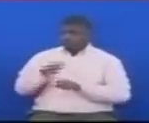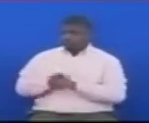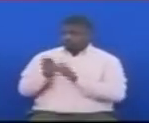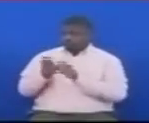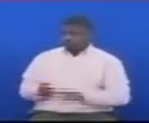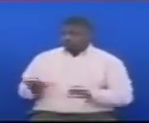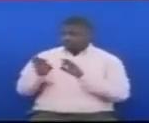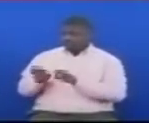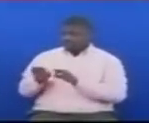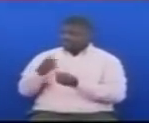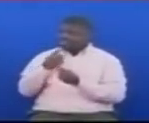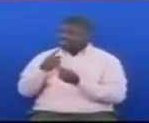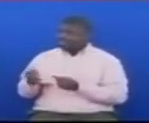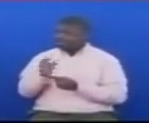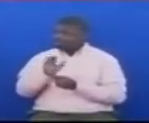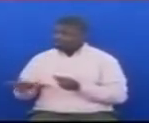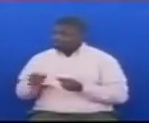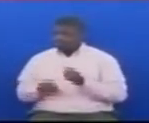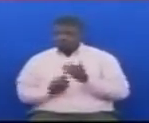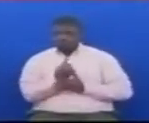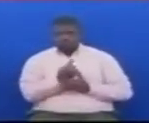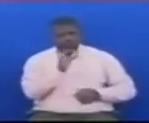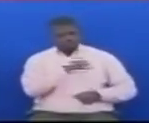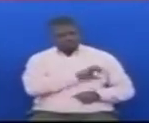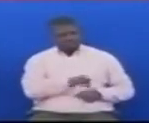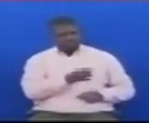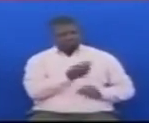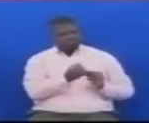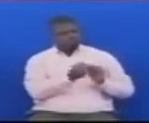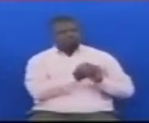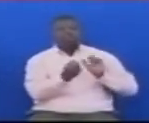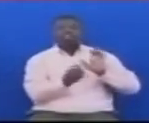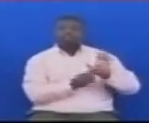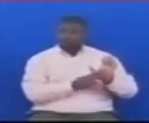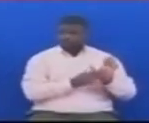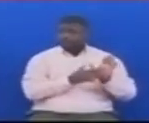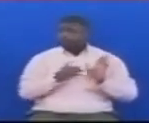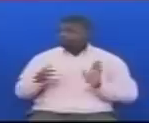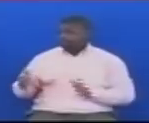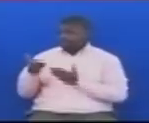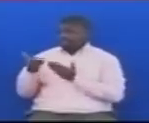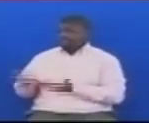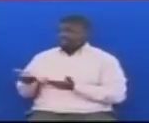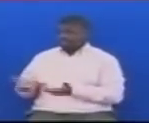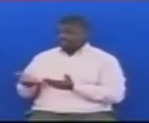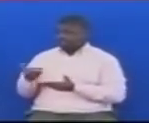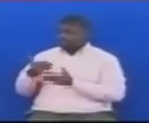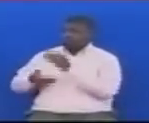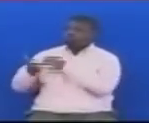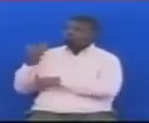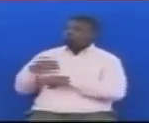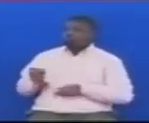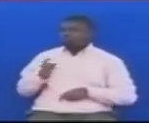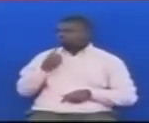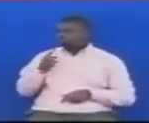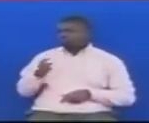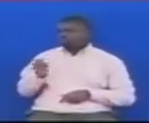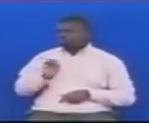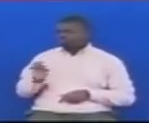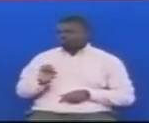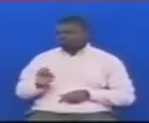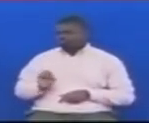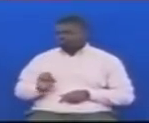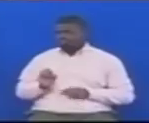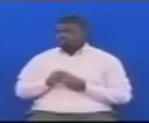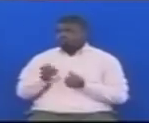fulani. Nimeweza kuainisha kwamba ni kutoka mwaka 2017 mpaka sasa. Haimaanishi kwamba huko nyuma hakukua na chochote ambacho